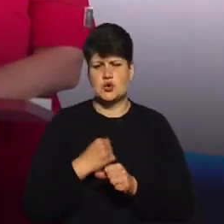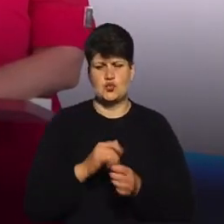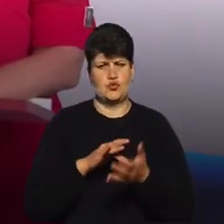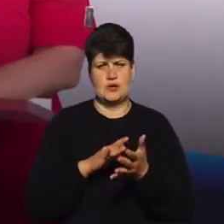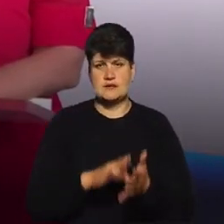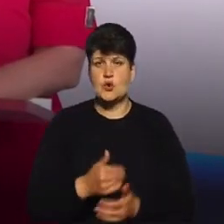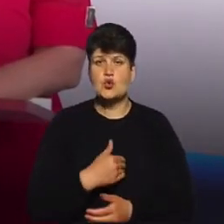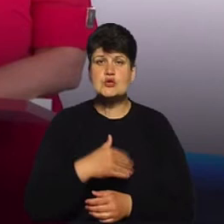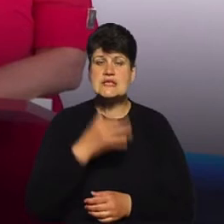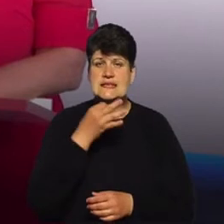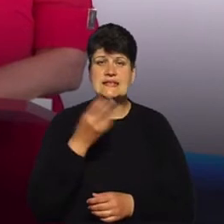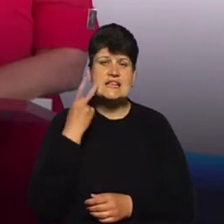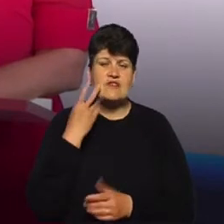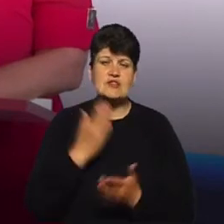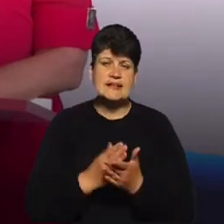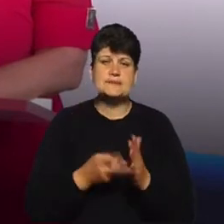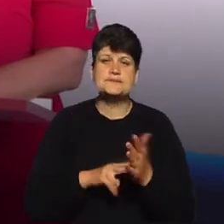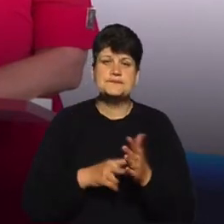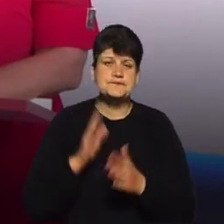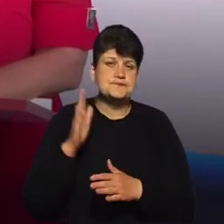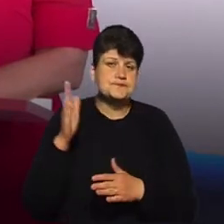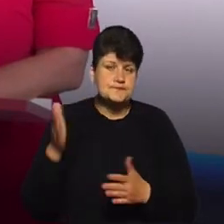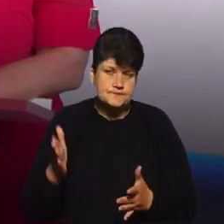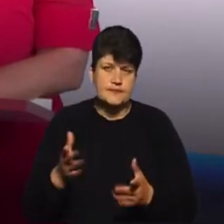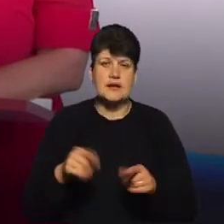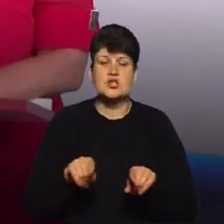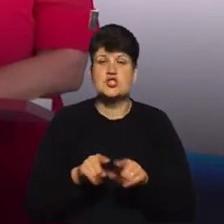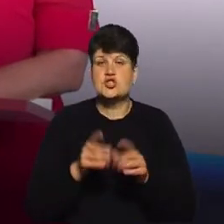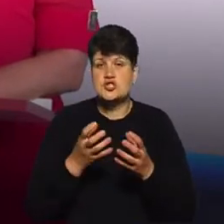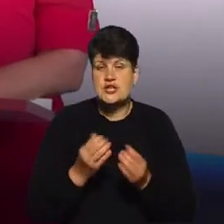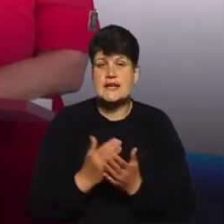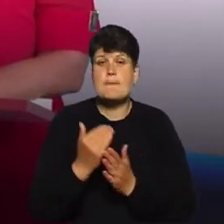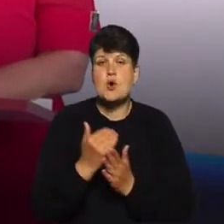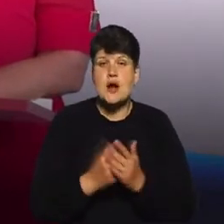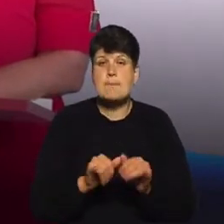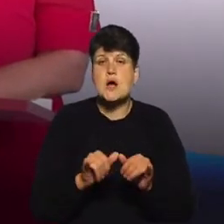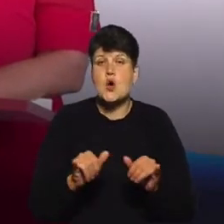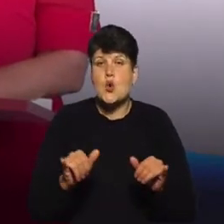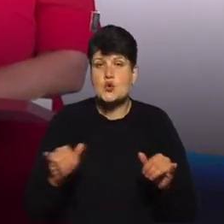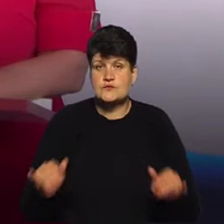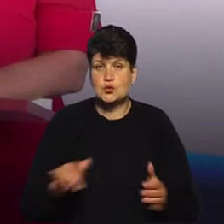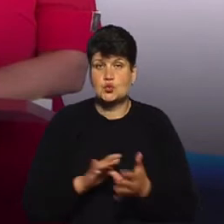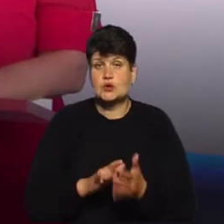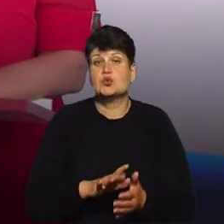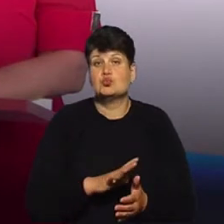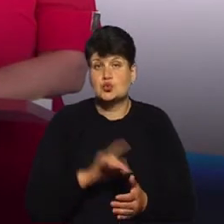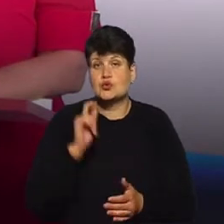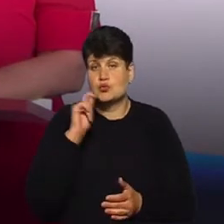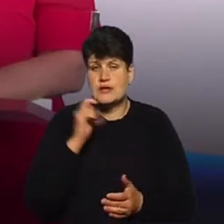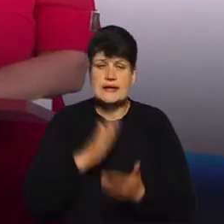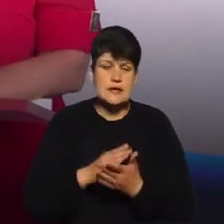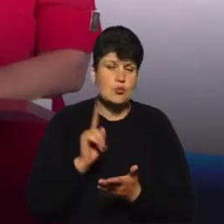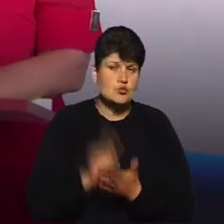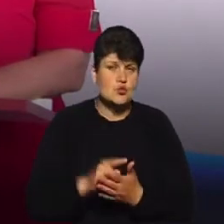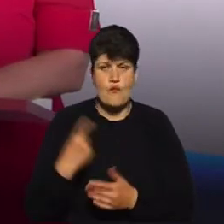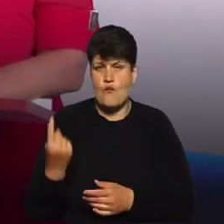стратегії. Окрім стратегії, є ще такі цікаві речі, як програми розвитку туризму. І вони є і були і в Україні, і є обов'язково в області. От, до речі, минулого